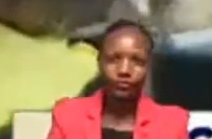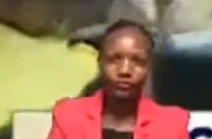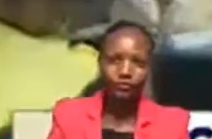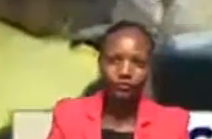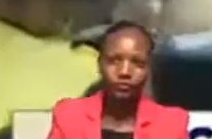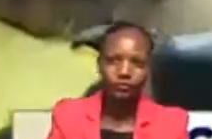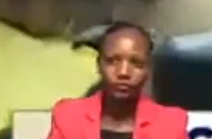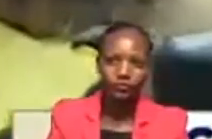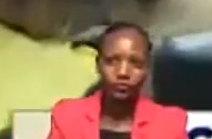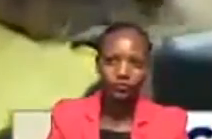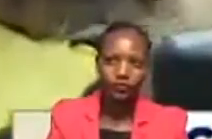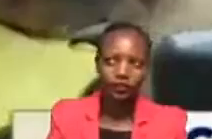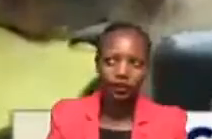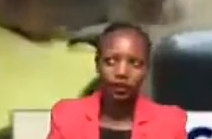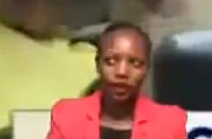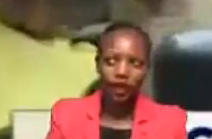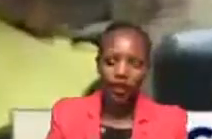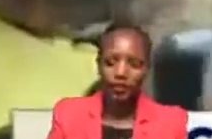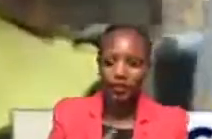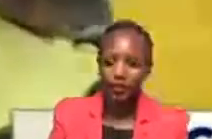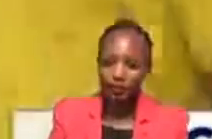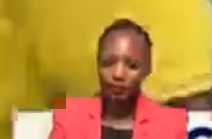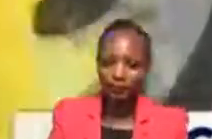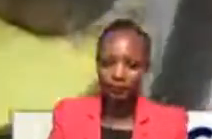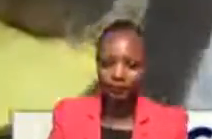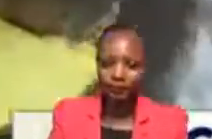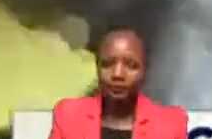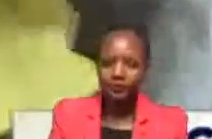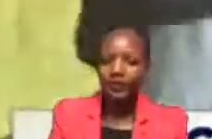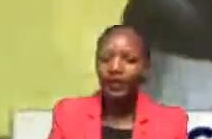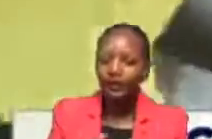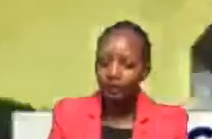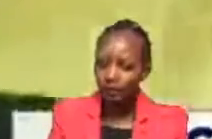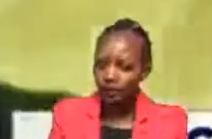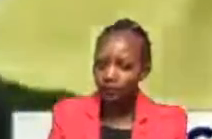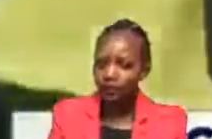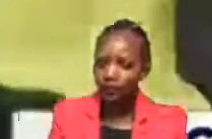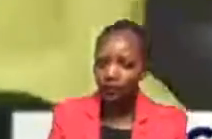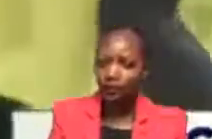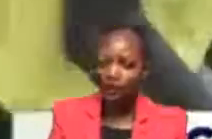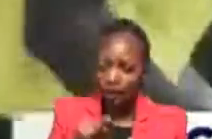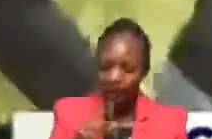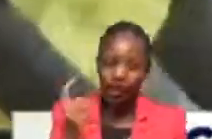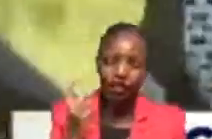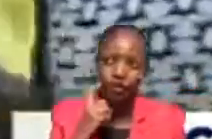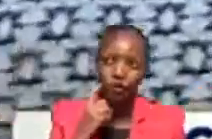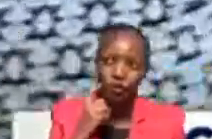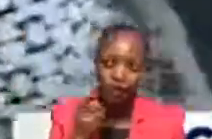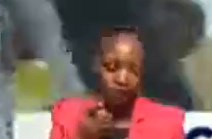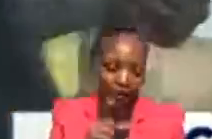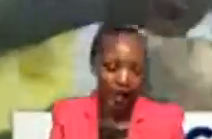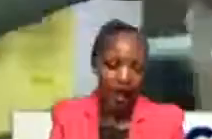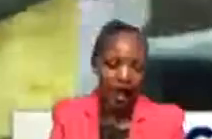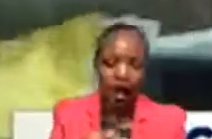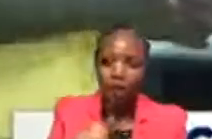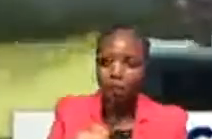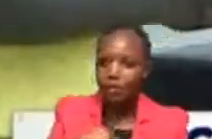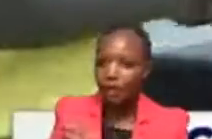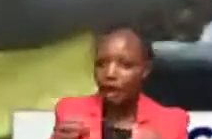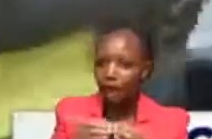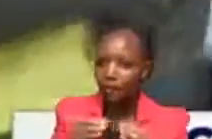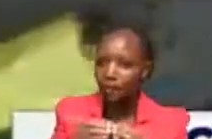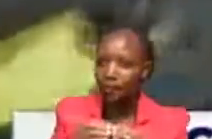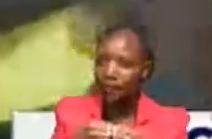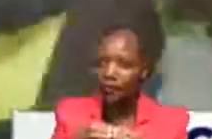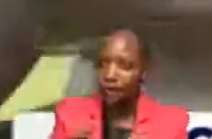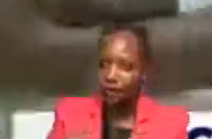na virusi vya corona iwapo yatatokea. Na katika duka hili la jumla pia tumeweza kukutana na wasimamizi katika